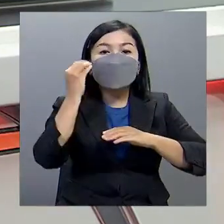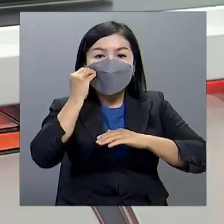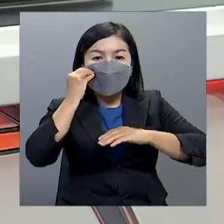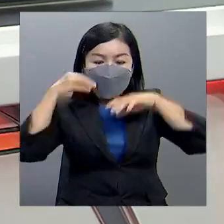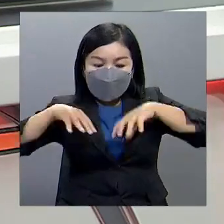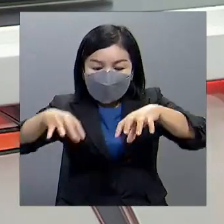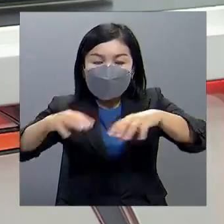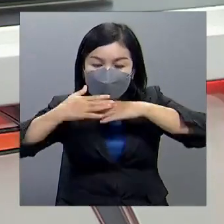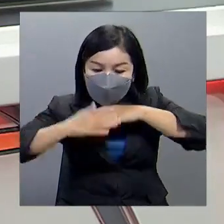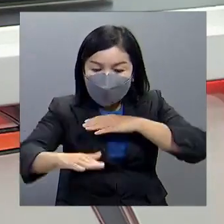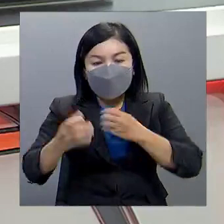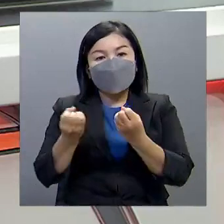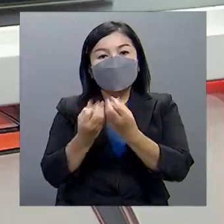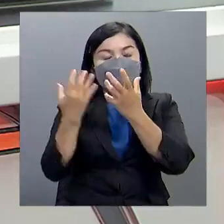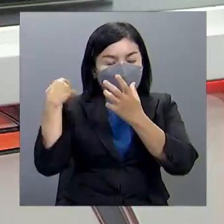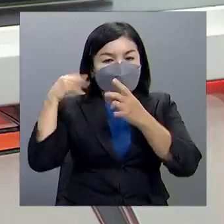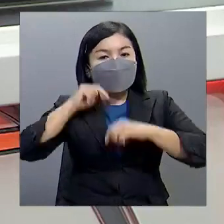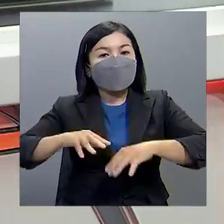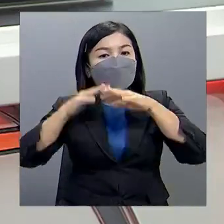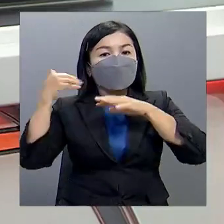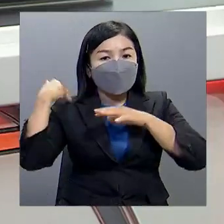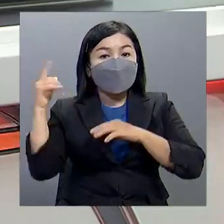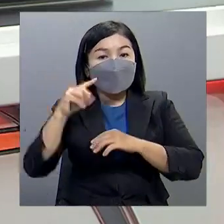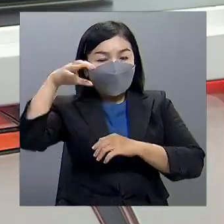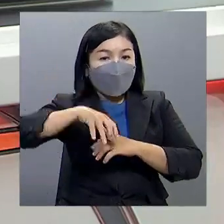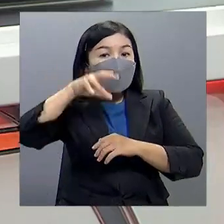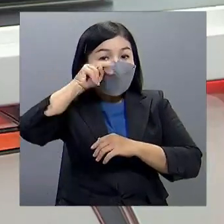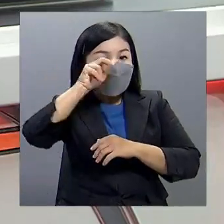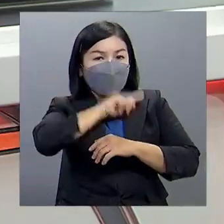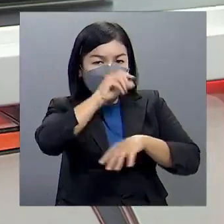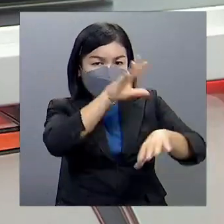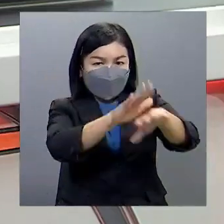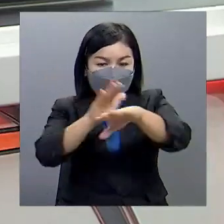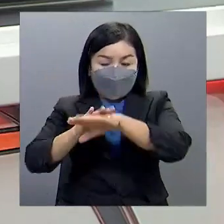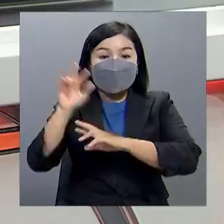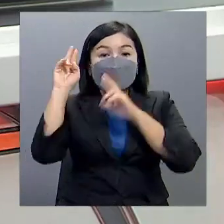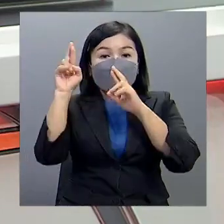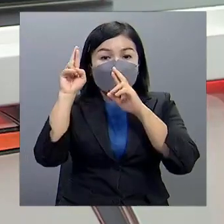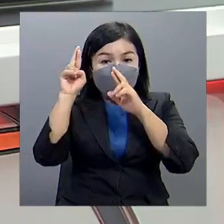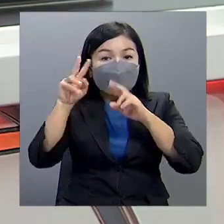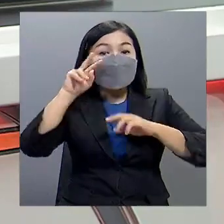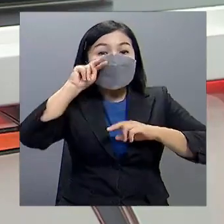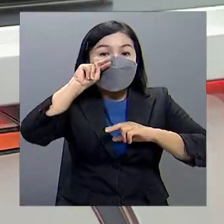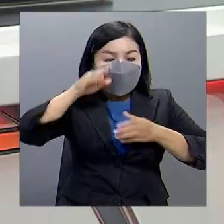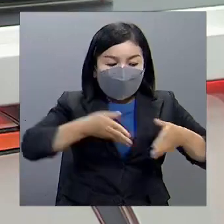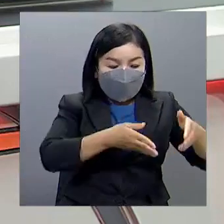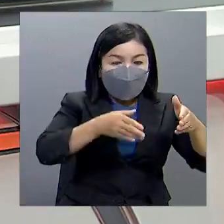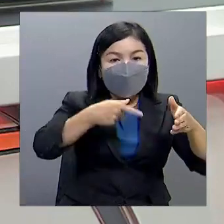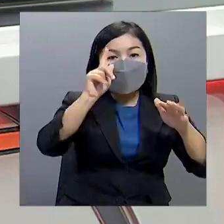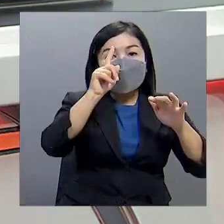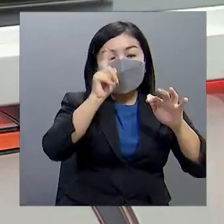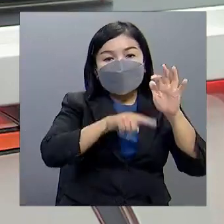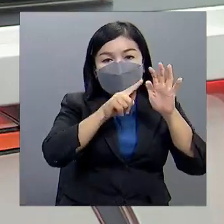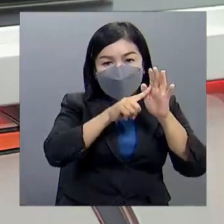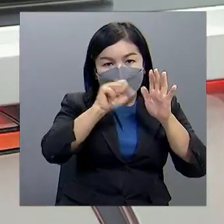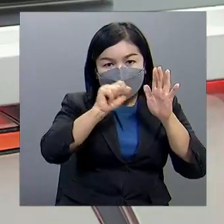ค่ะและในสัปดาห์นี้กองอำนวยการน้ำแห่งชาติยังคงมีคำเตือนให้เฝ้าระวังน้ำในแม่น้ำป่าสักในจังหวัดเพชรบูรณ์แม่